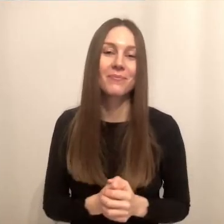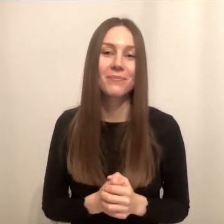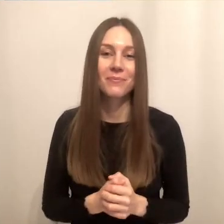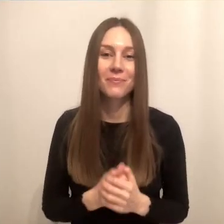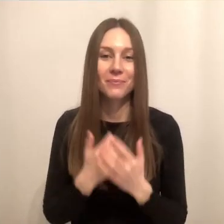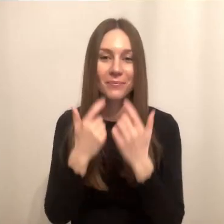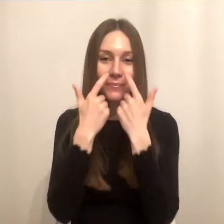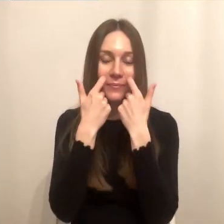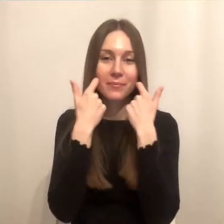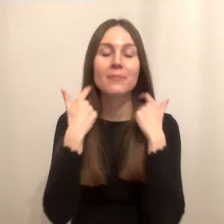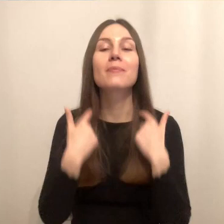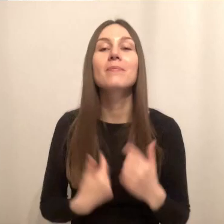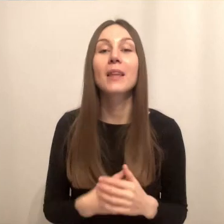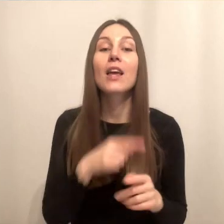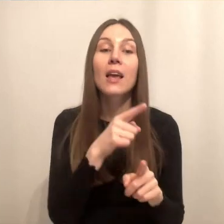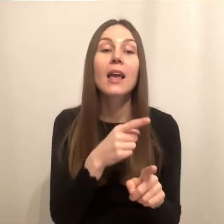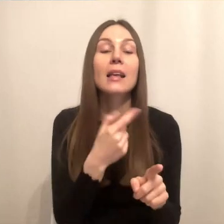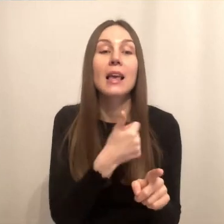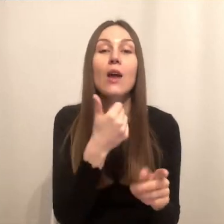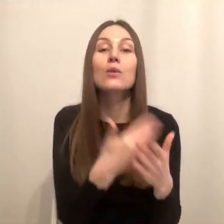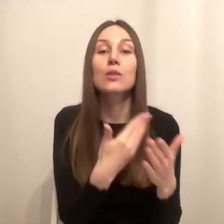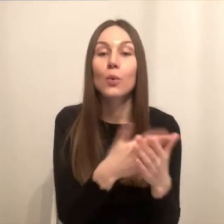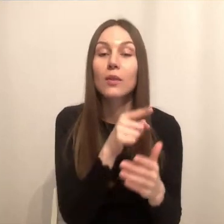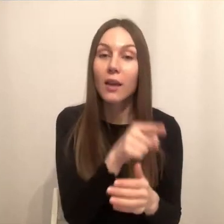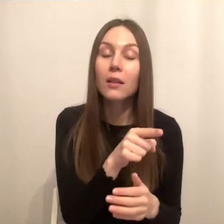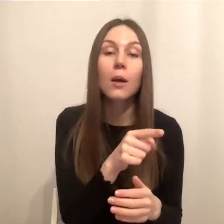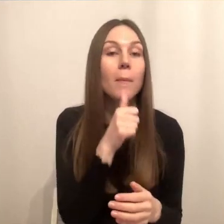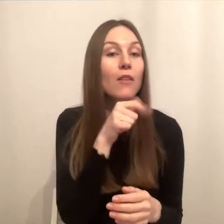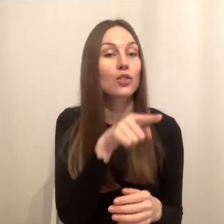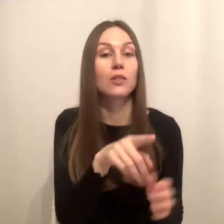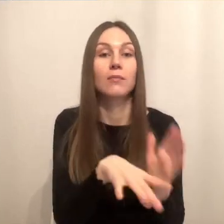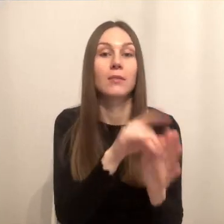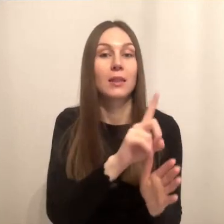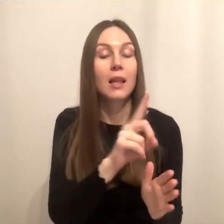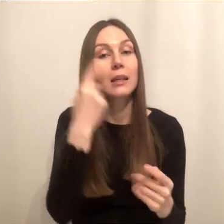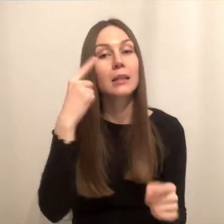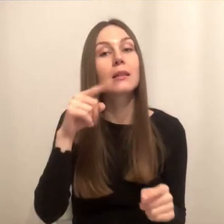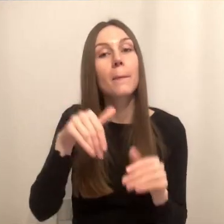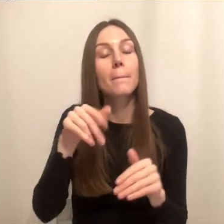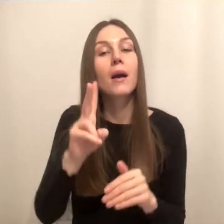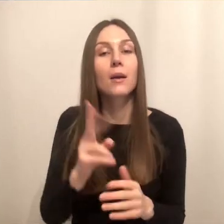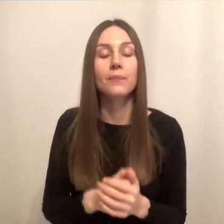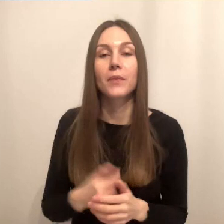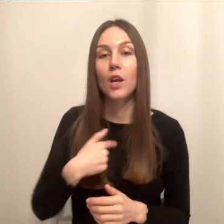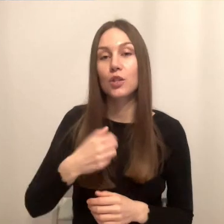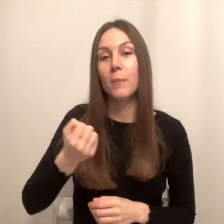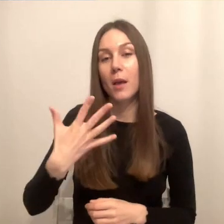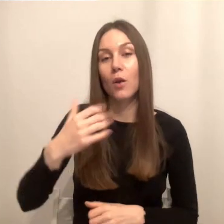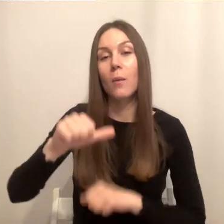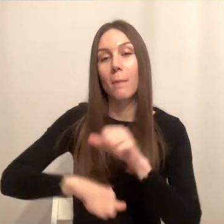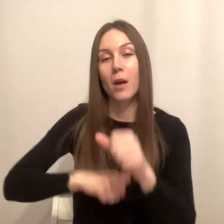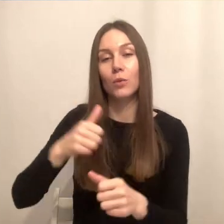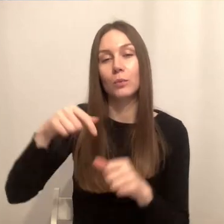Kodėl geriausias ir ką pasirinktumėt, jeigu ne save? Aš jau 15 metų kaip gyvenu Trakų rajone ir